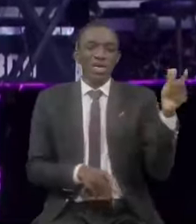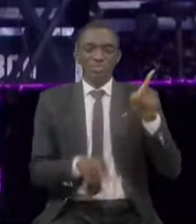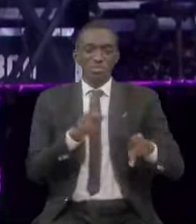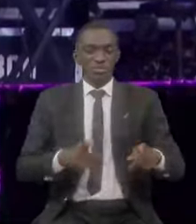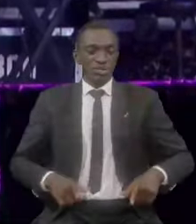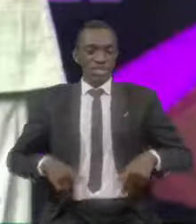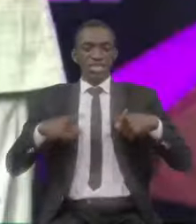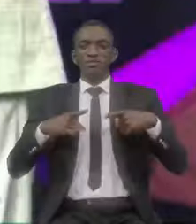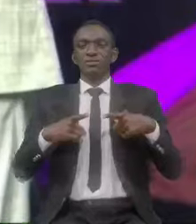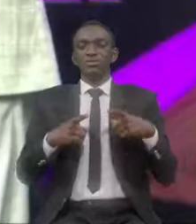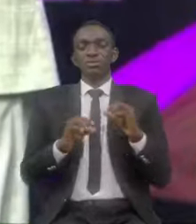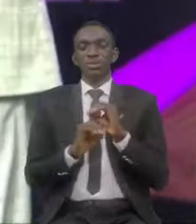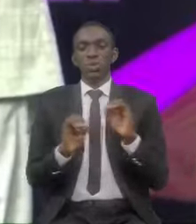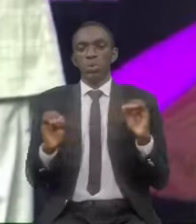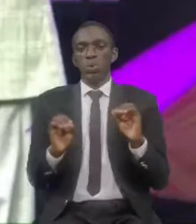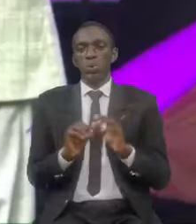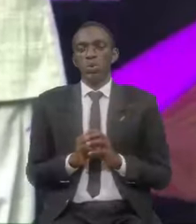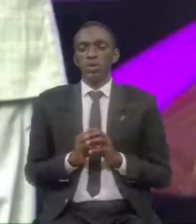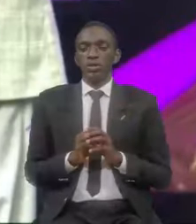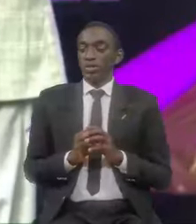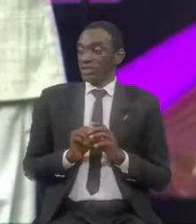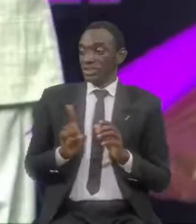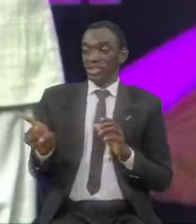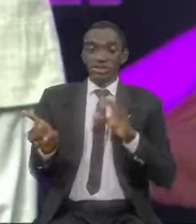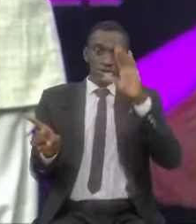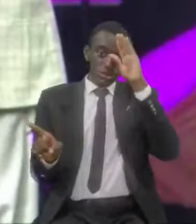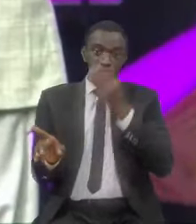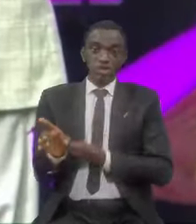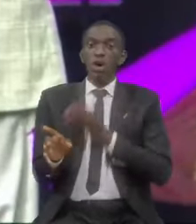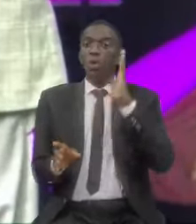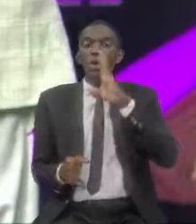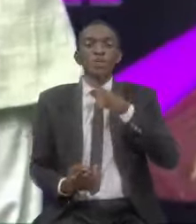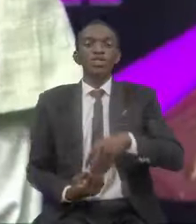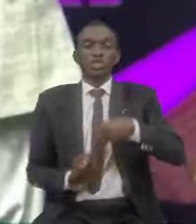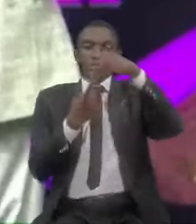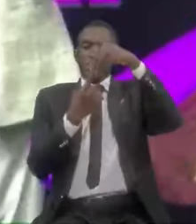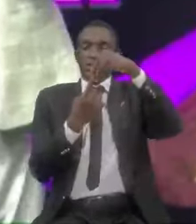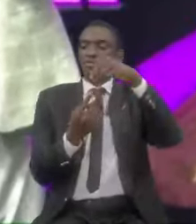vécu sur terre. Un fils unique, différent,